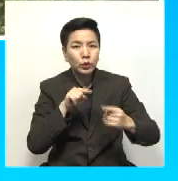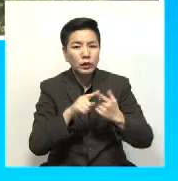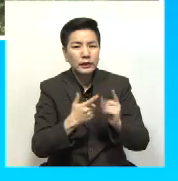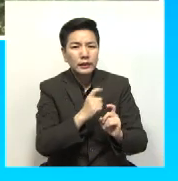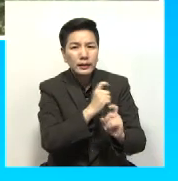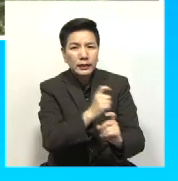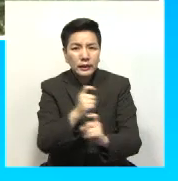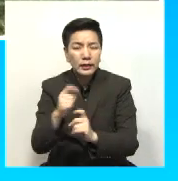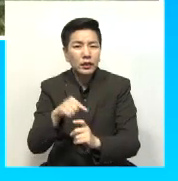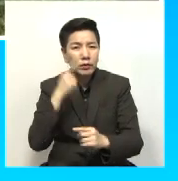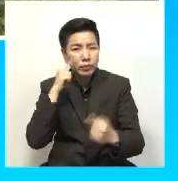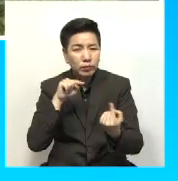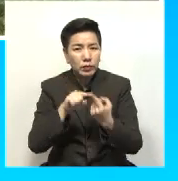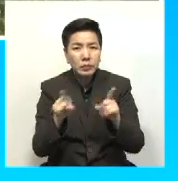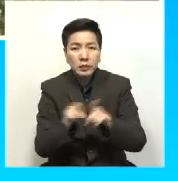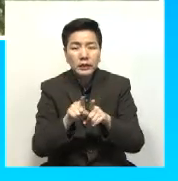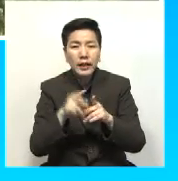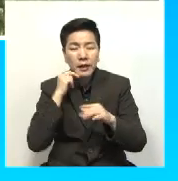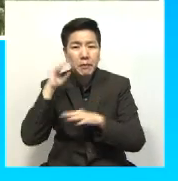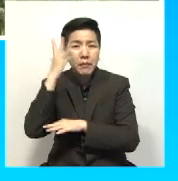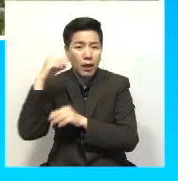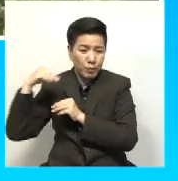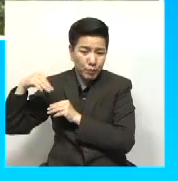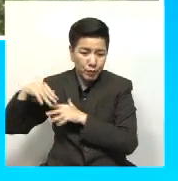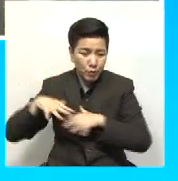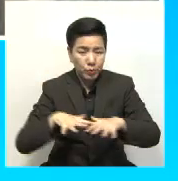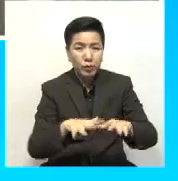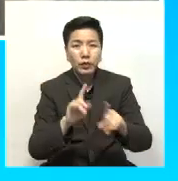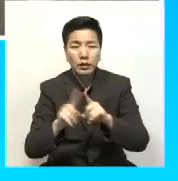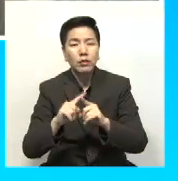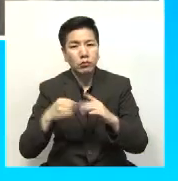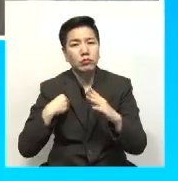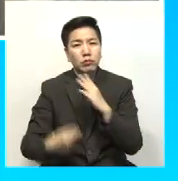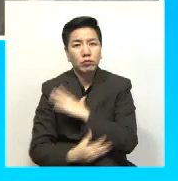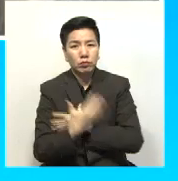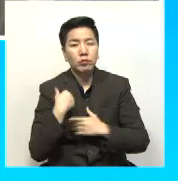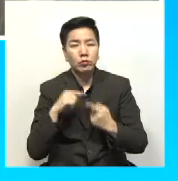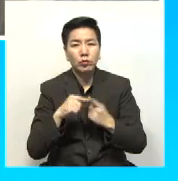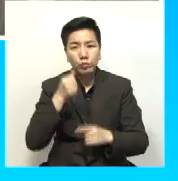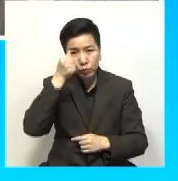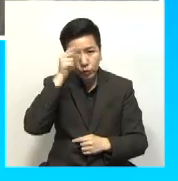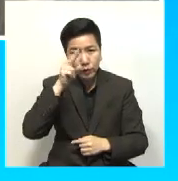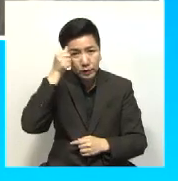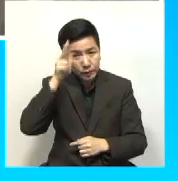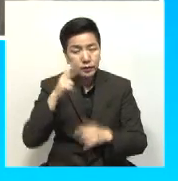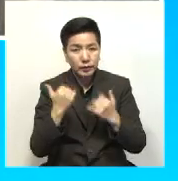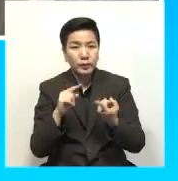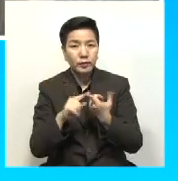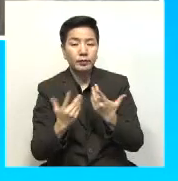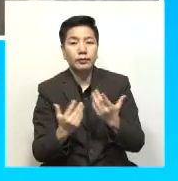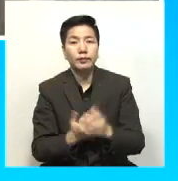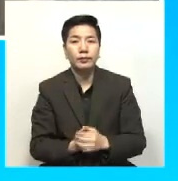จะเสี่ยงในเกิดลักษณะของน้ำป่าเนี่ยมันมีความเป็นไปได้ระยะของสองวันข้างหน้านี้ครับช่วงนี